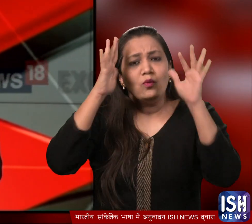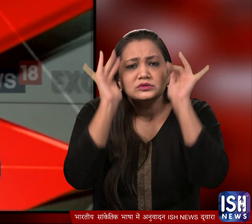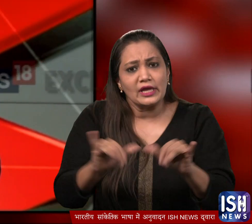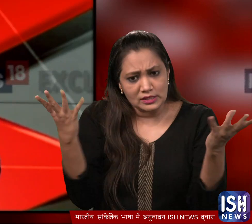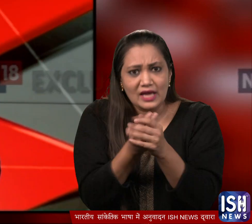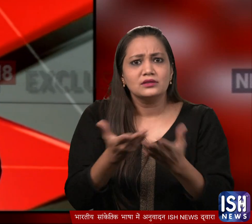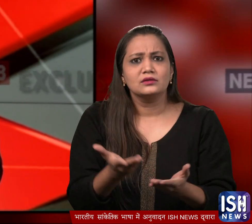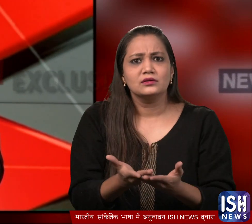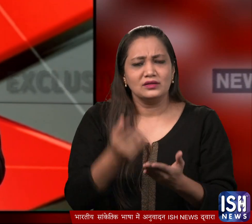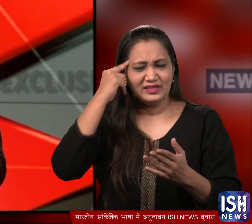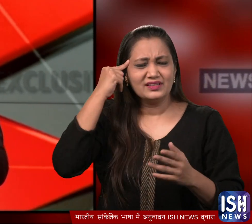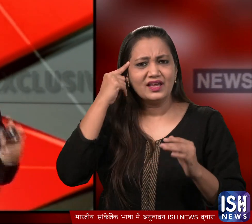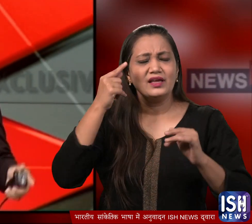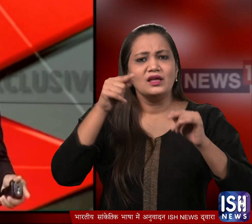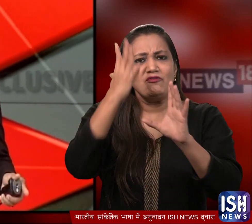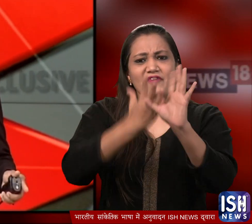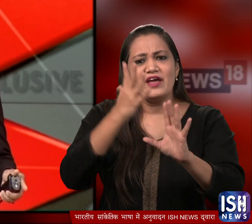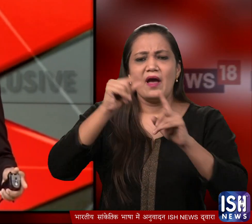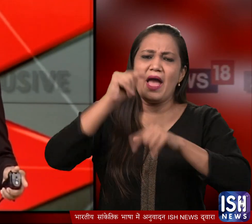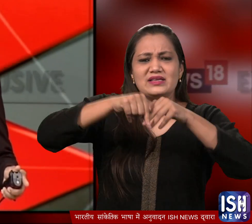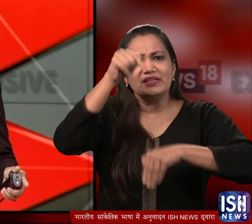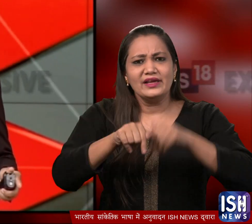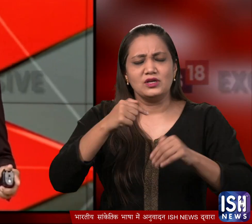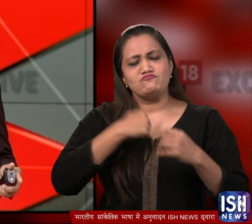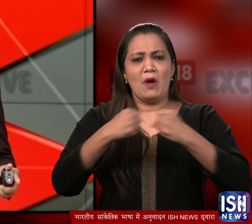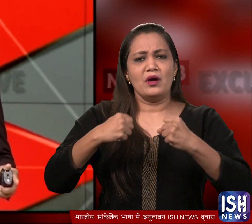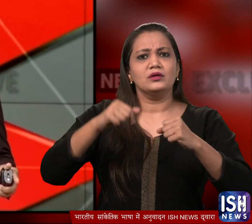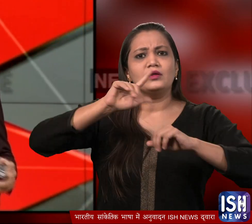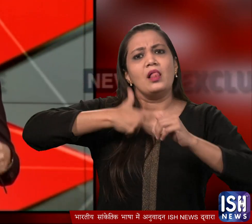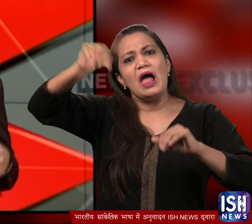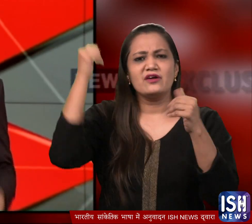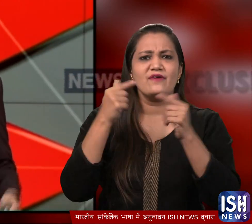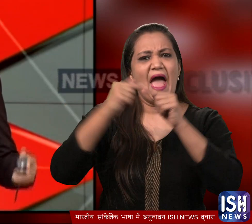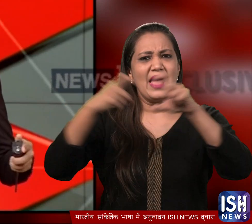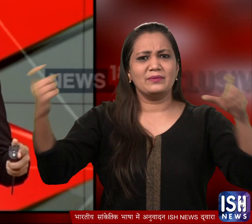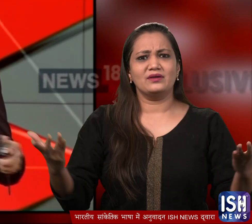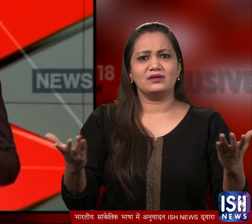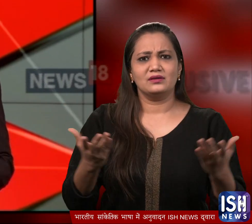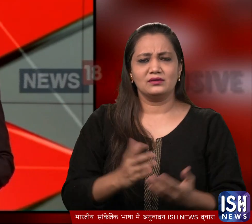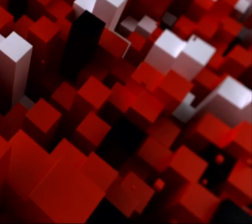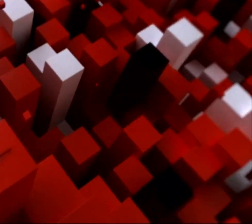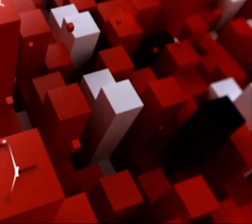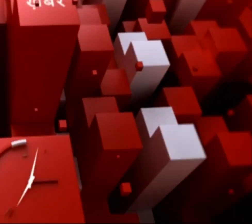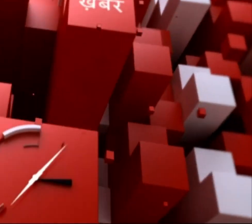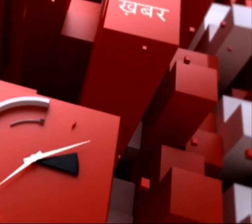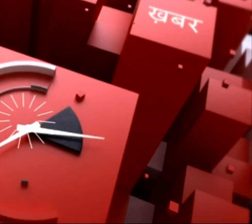सबको एक साथ ही गांव में रहना है। ये कहां की समझदारी है कि 5 साल की पंचायती सत्ता के लिए उम्र भर की दुश्मनी पाल बैठे।